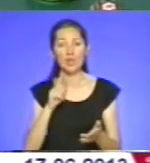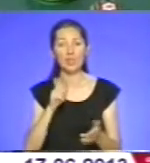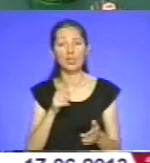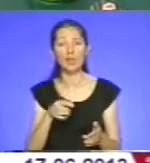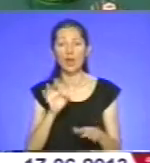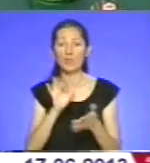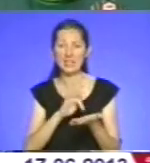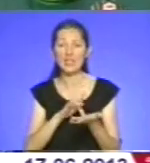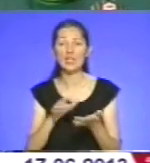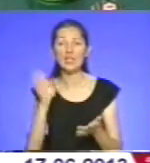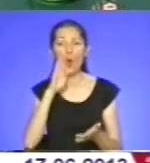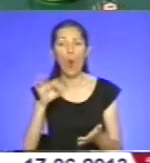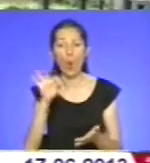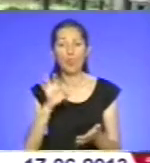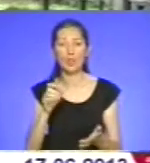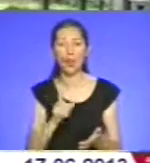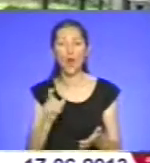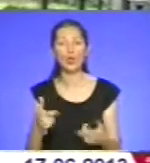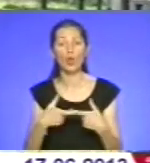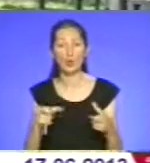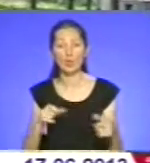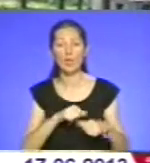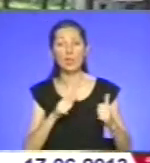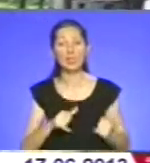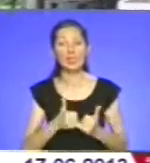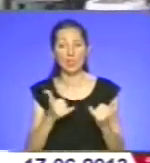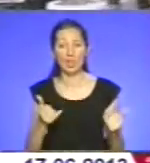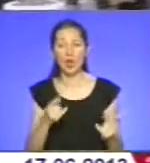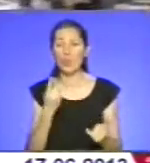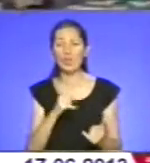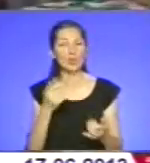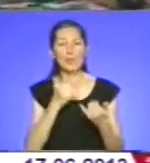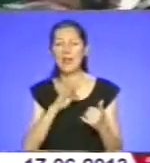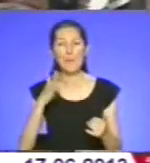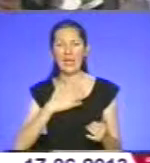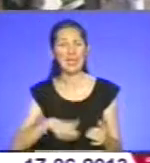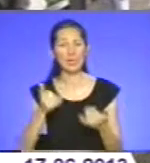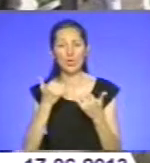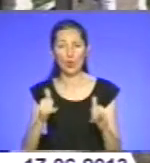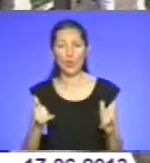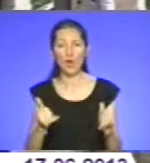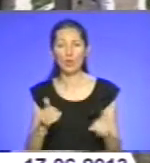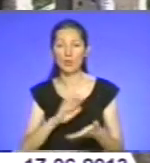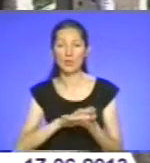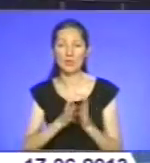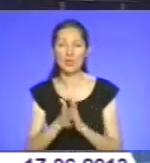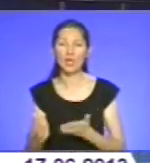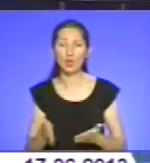А люди тут гостинні і щирі. Єдине, що неприємно здивувало гостей із зарубіжжя – стан доріг.